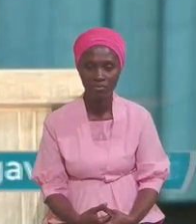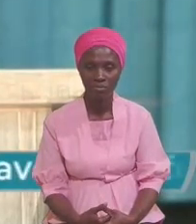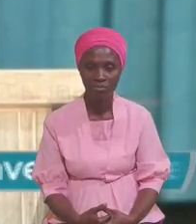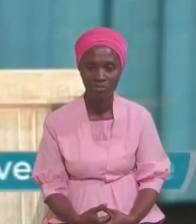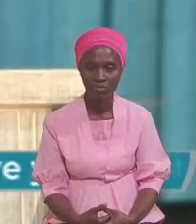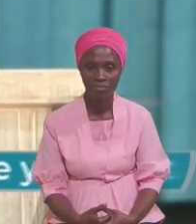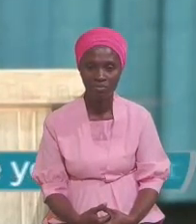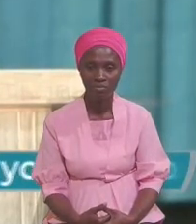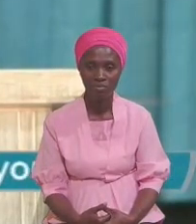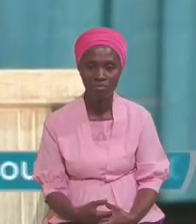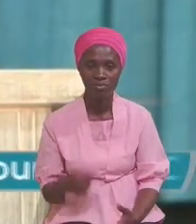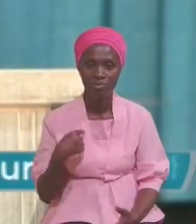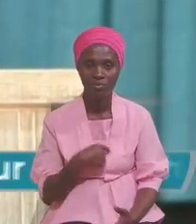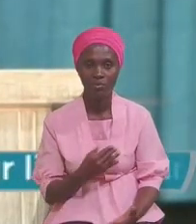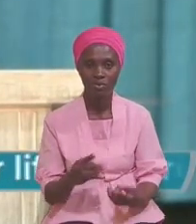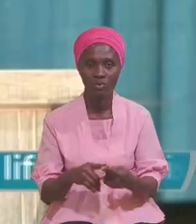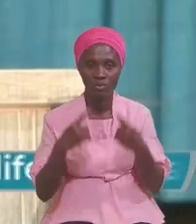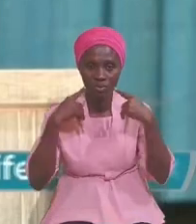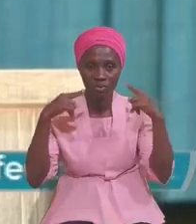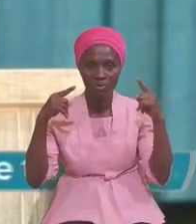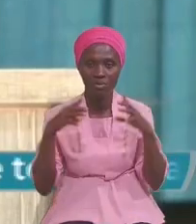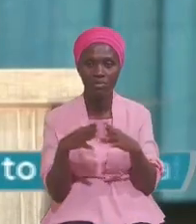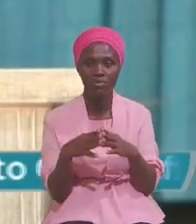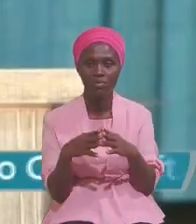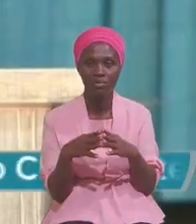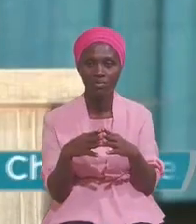Nous voulons annoncer que